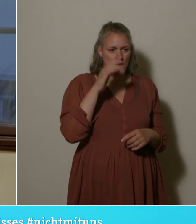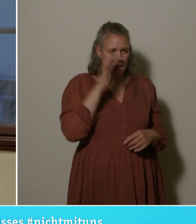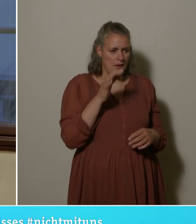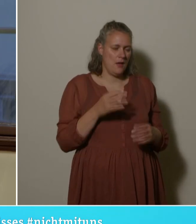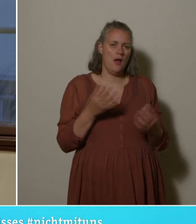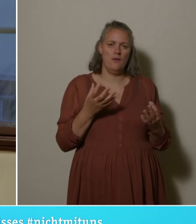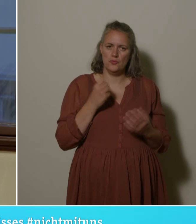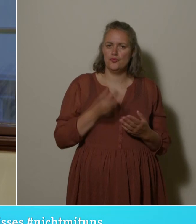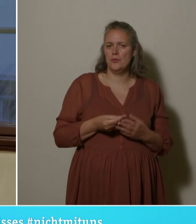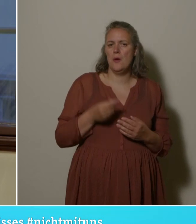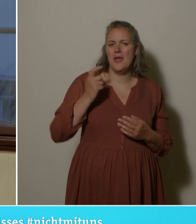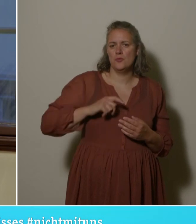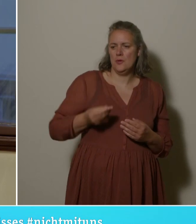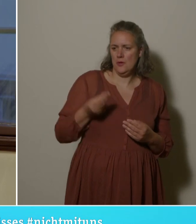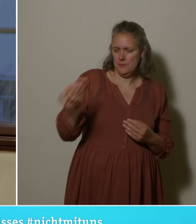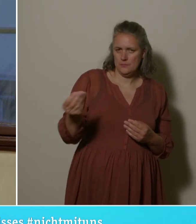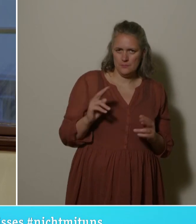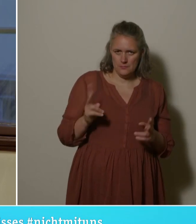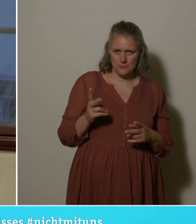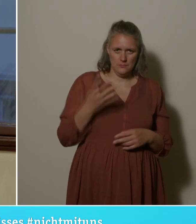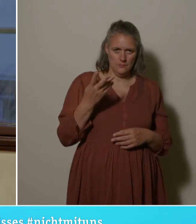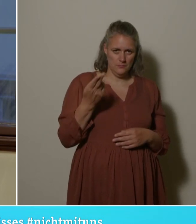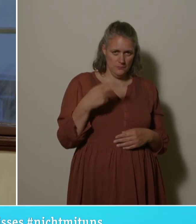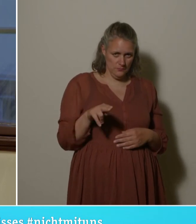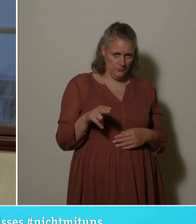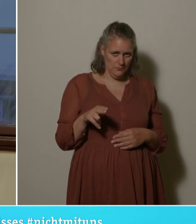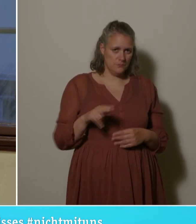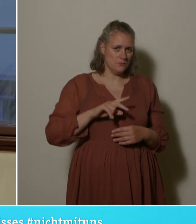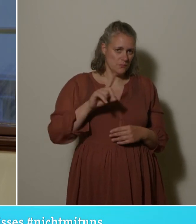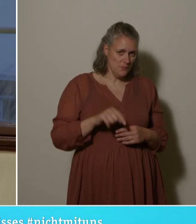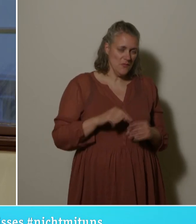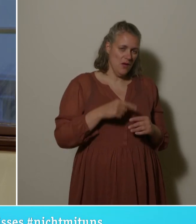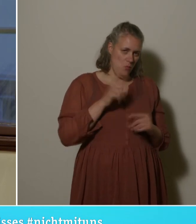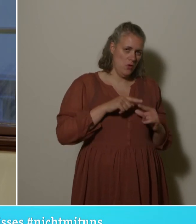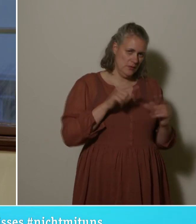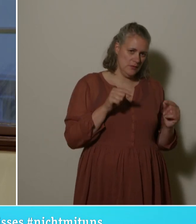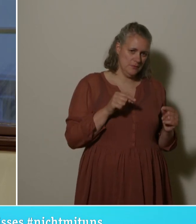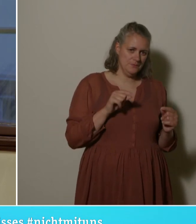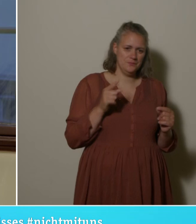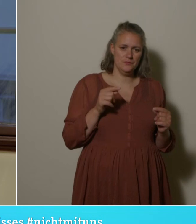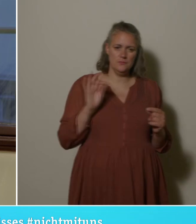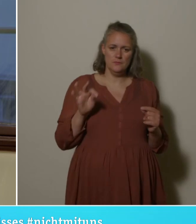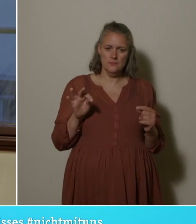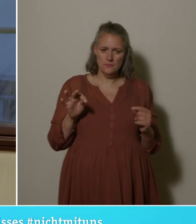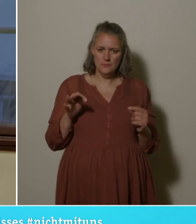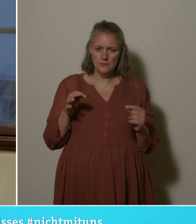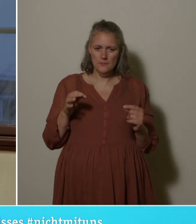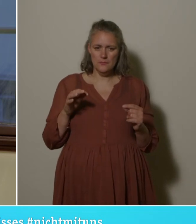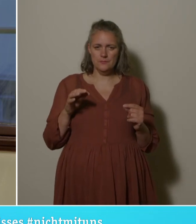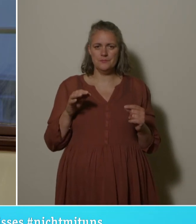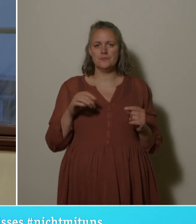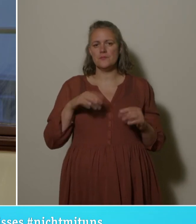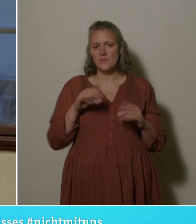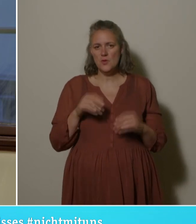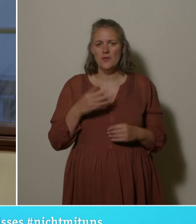wollen, ich nehme lieber das 4-Euro günstigere Monatsticket. Aber dieses für den Nutzer 4-Euro günstigere